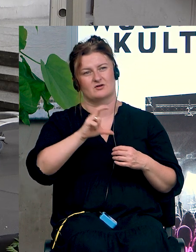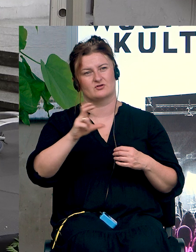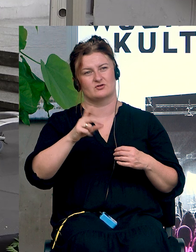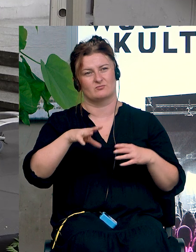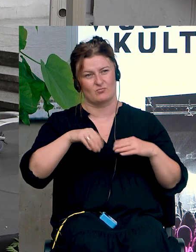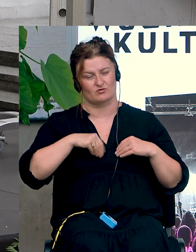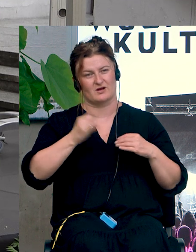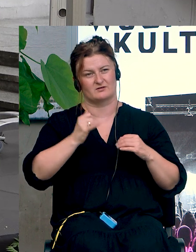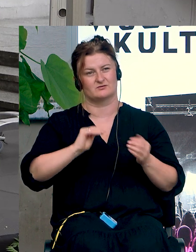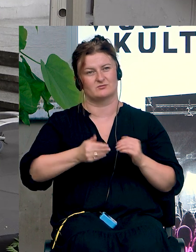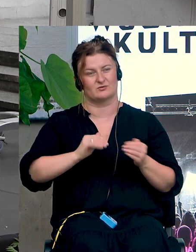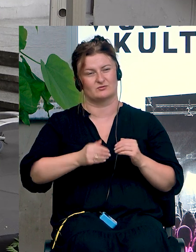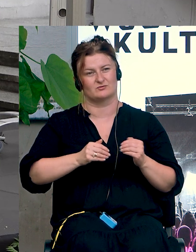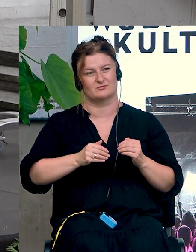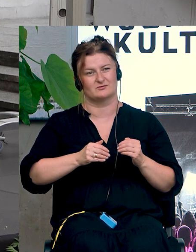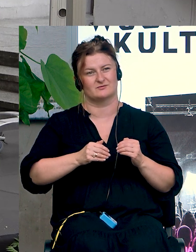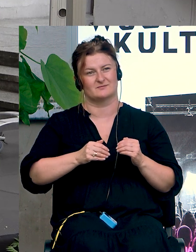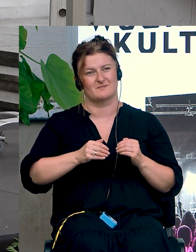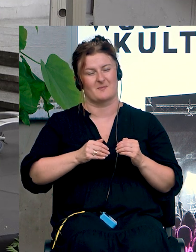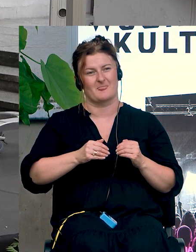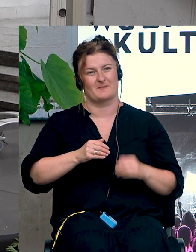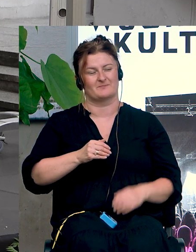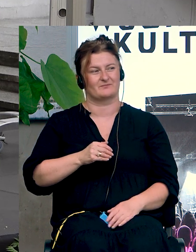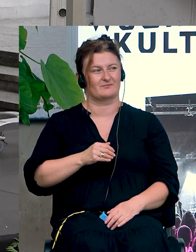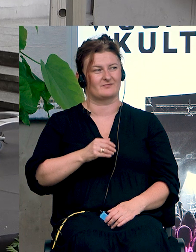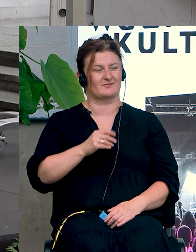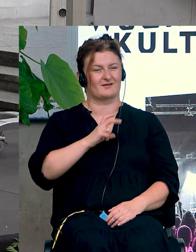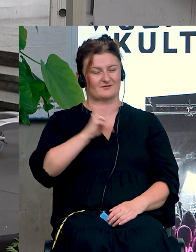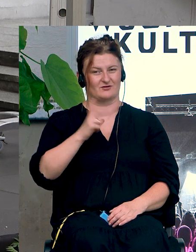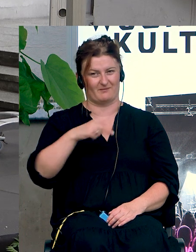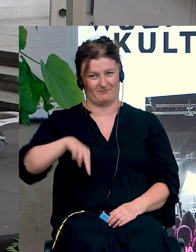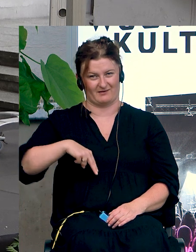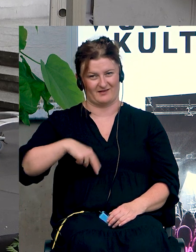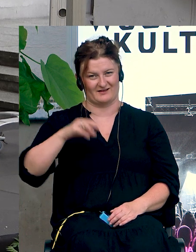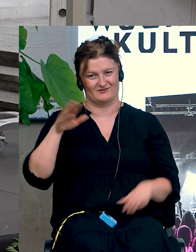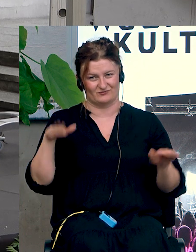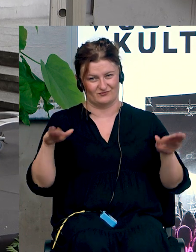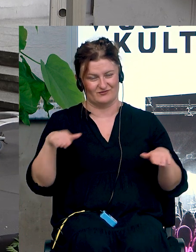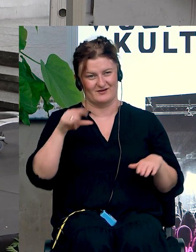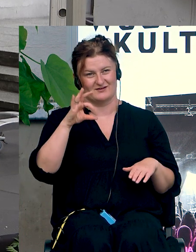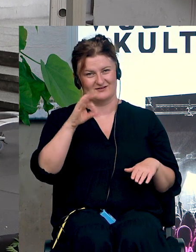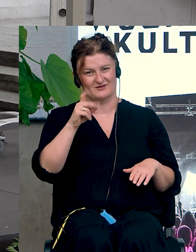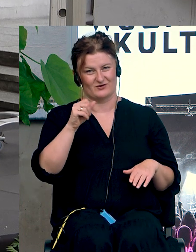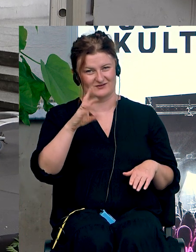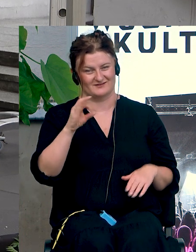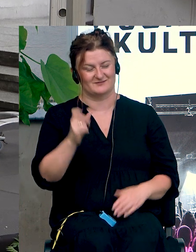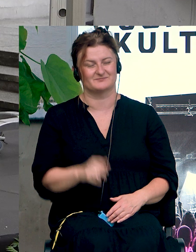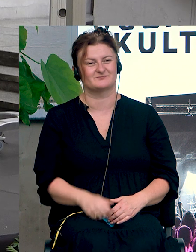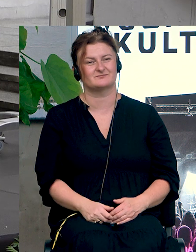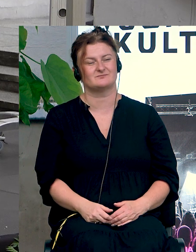до Радослава Сікорського, до міністерства, міністра справ загранічних. Чекай, я неправильно сказав? Я жартую.